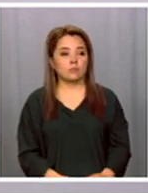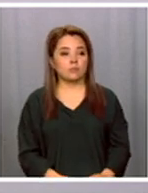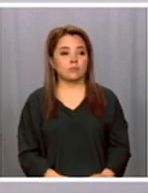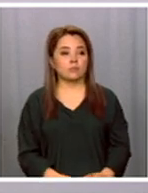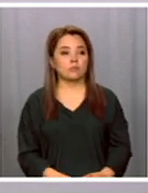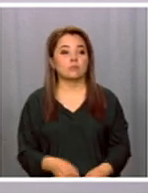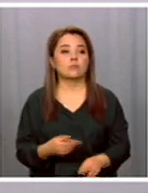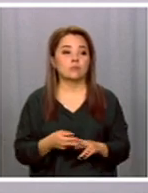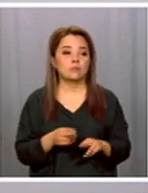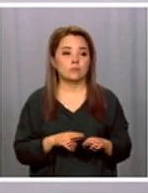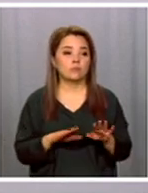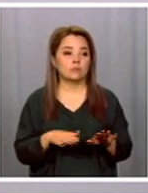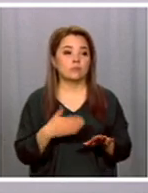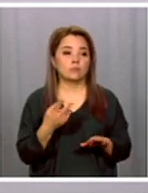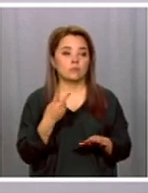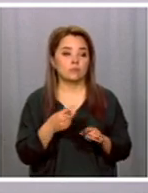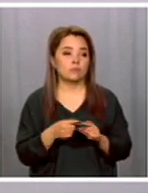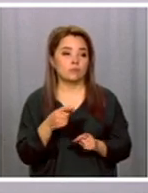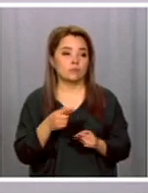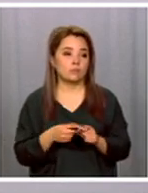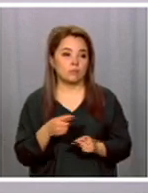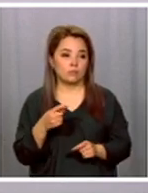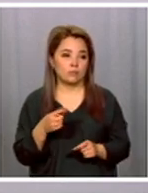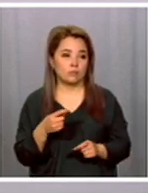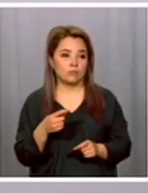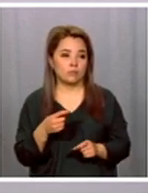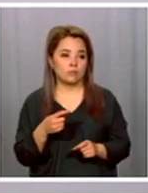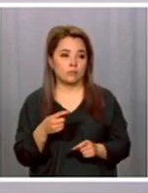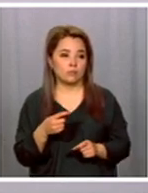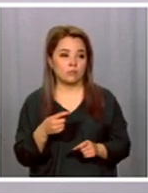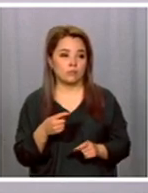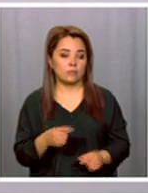Осы жердегі екі сынауыққа